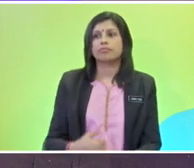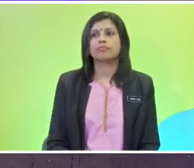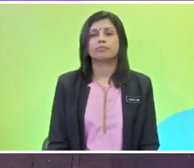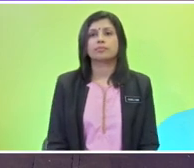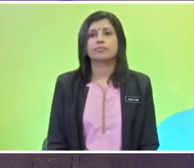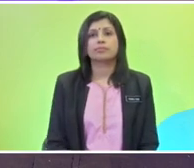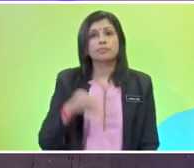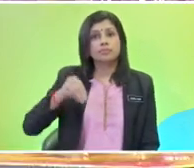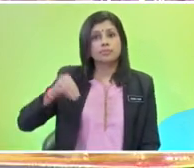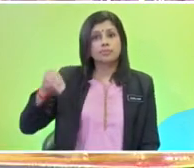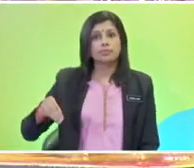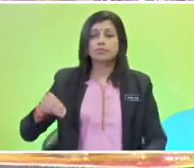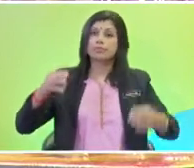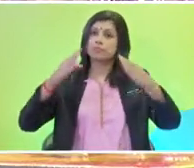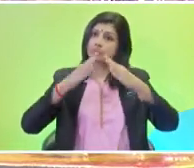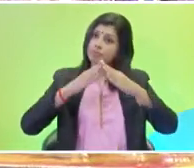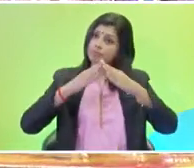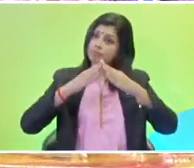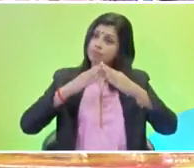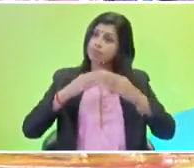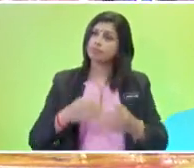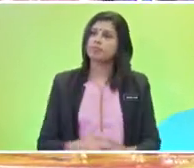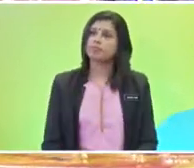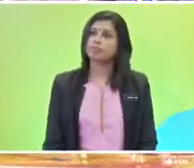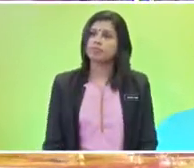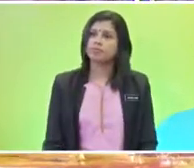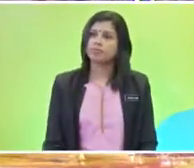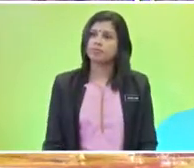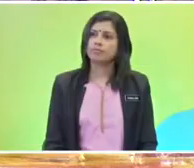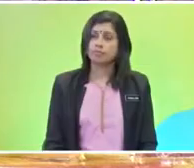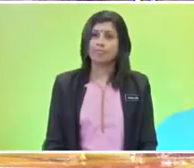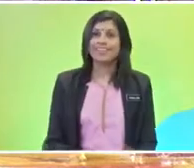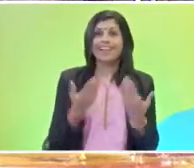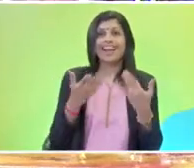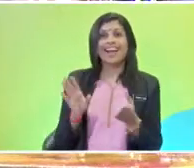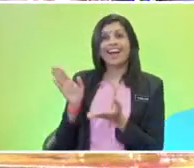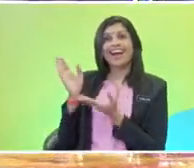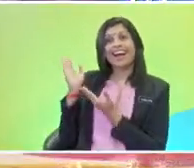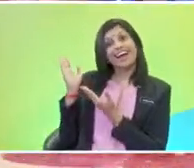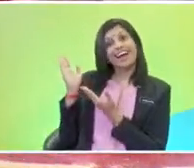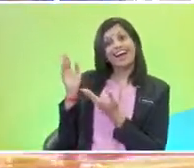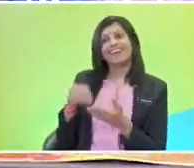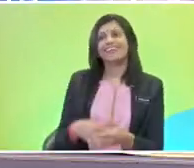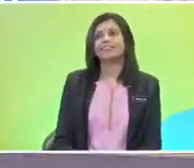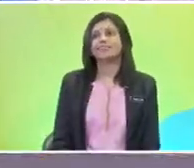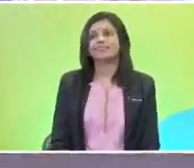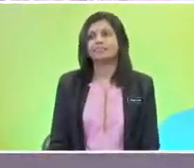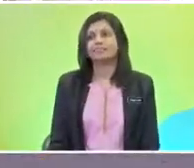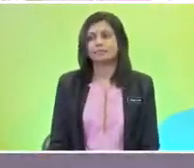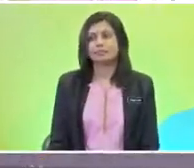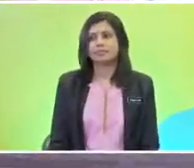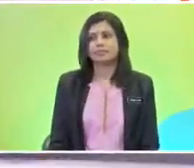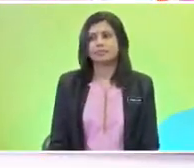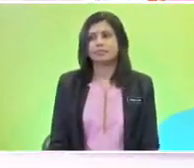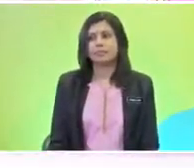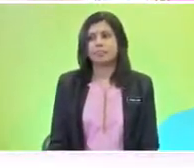Murid-murid kat rumah, sementara Abang Din ni potong buah. Tengok Abang Din buat. Abang Din kuat.